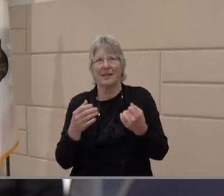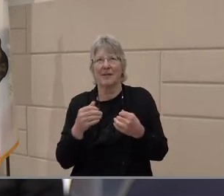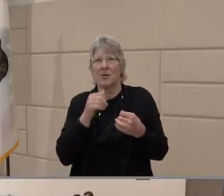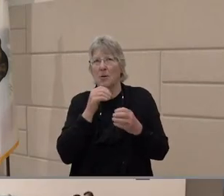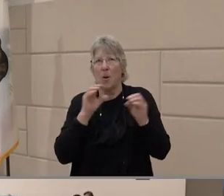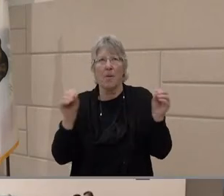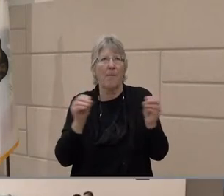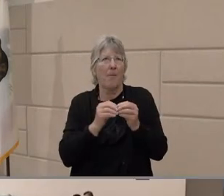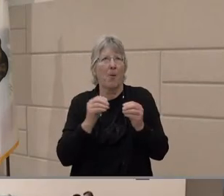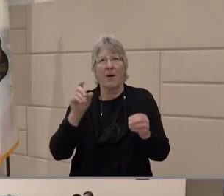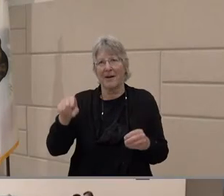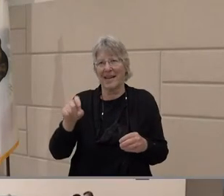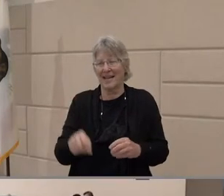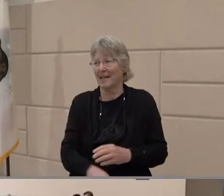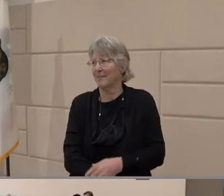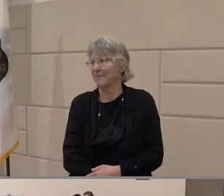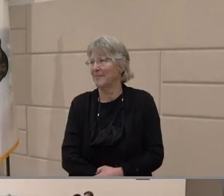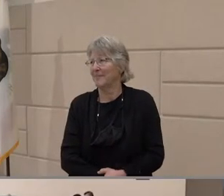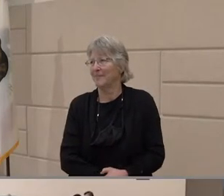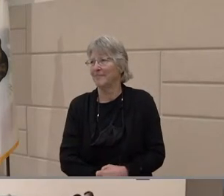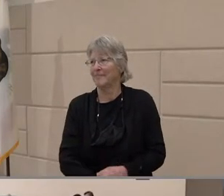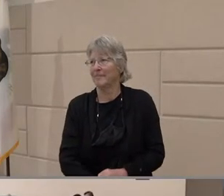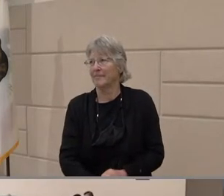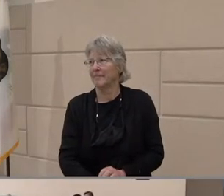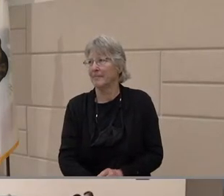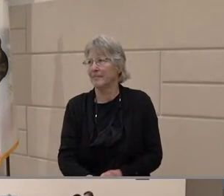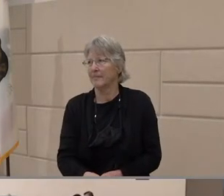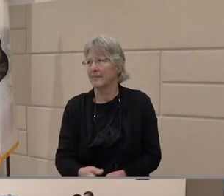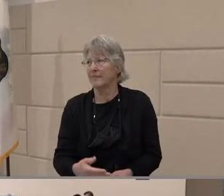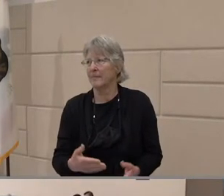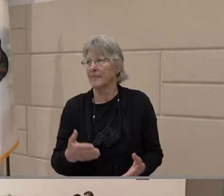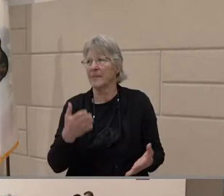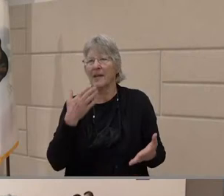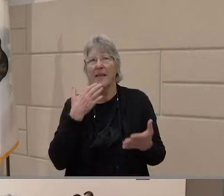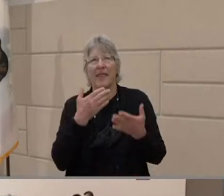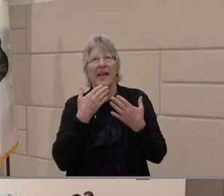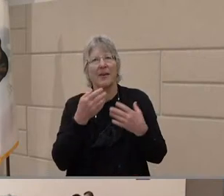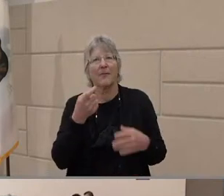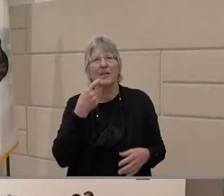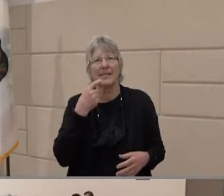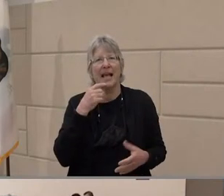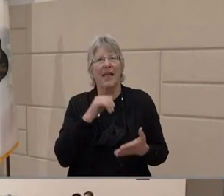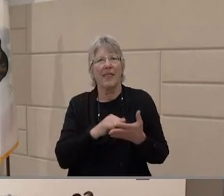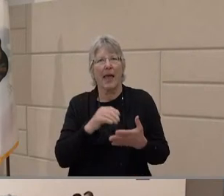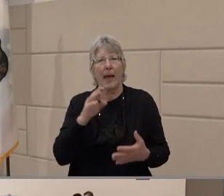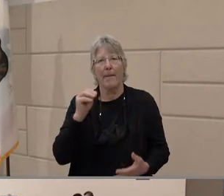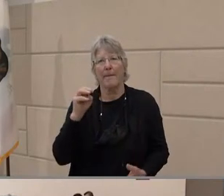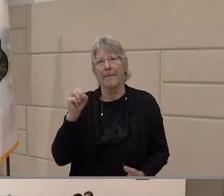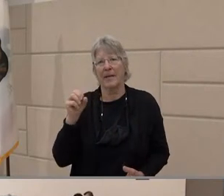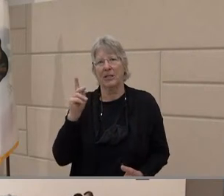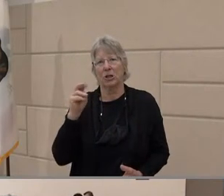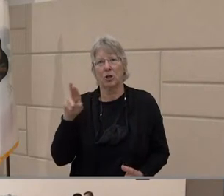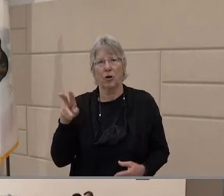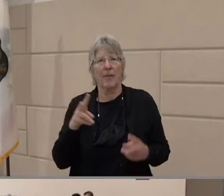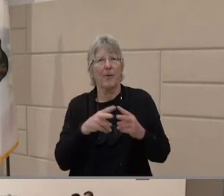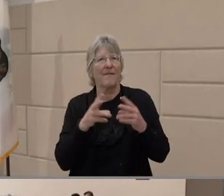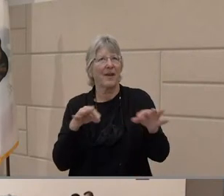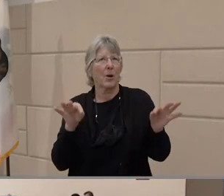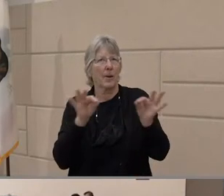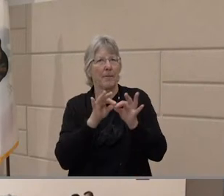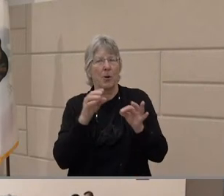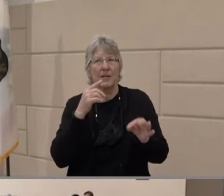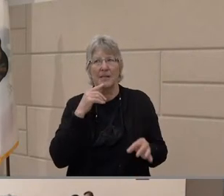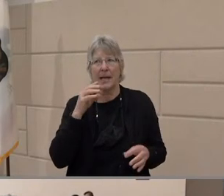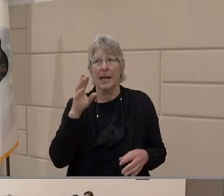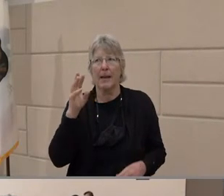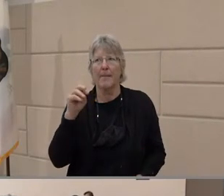ได้บานเคยยังไปได้บานการไลน์ส้มออกุนคิมกระทานที่เจจำนวนสำ